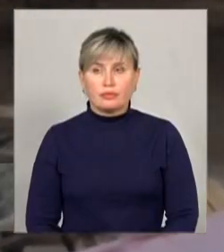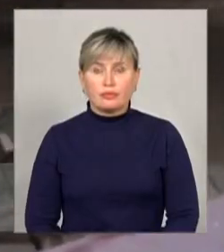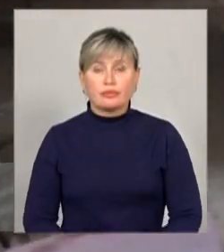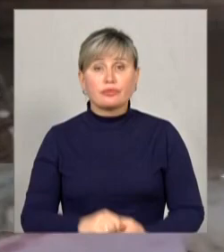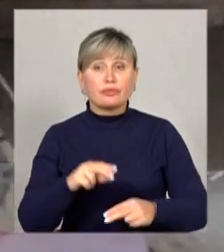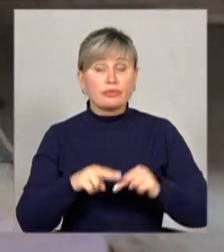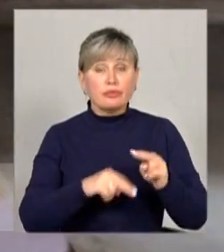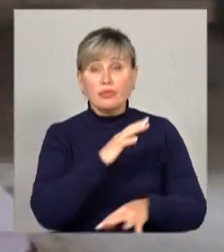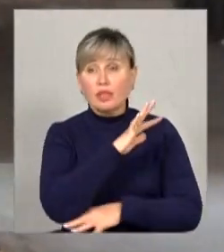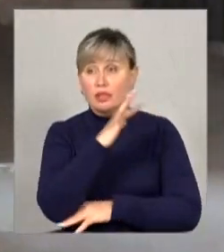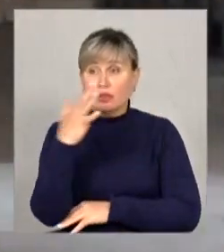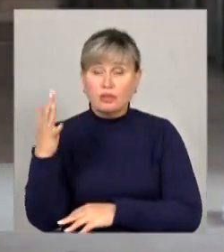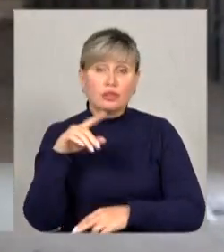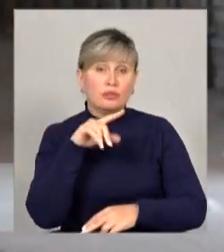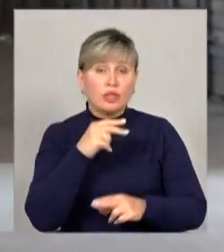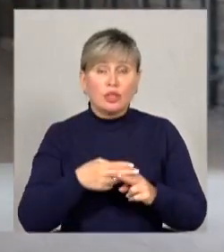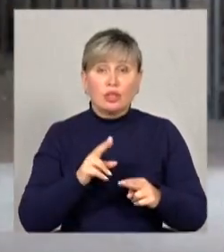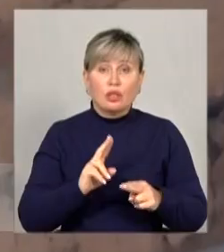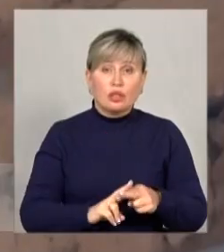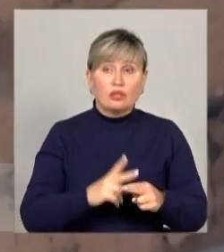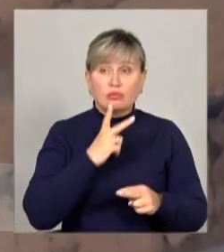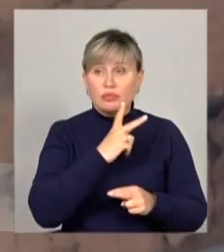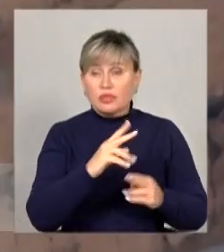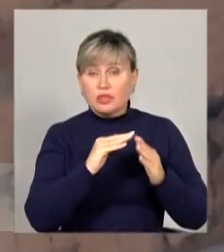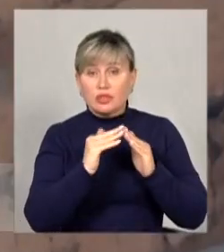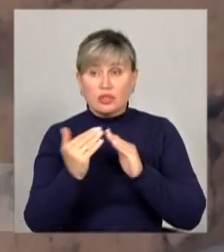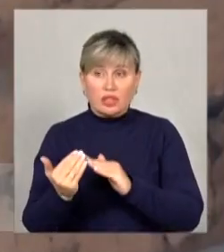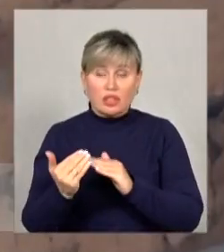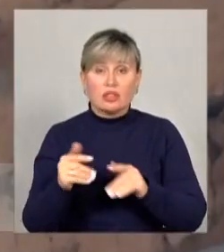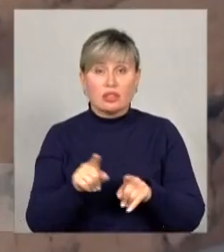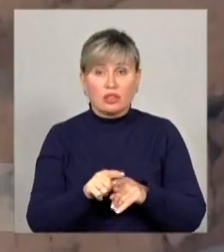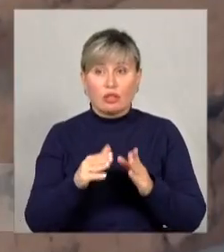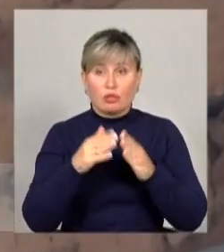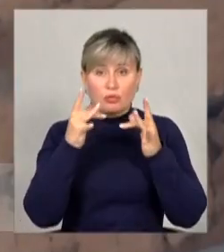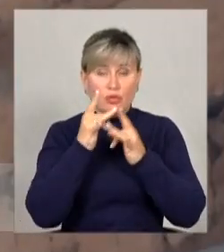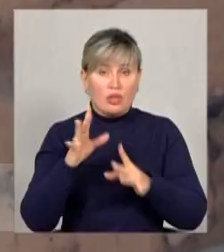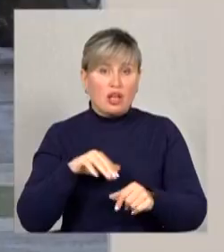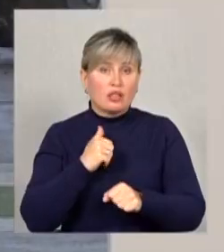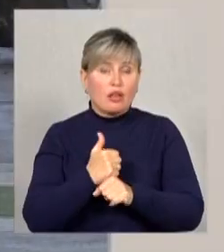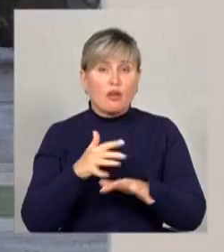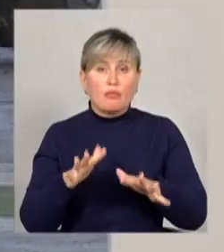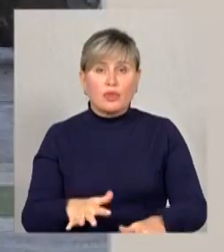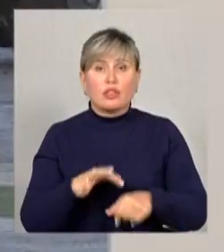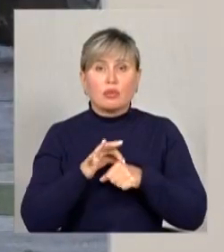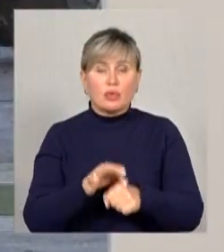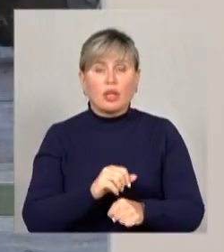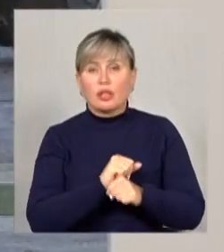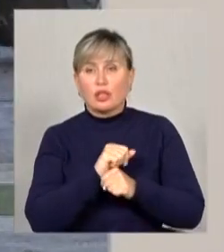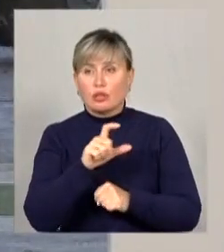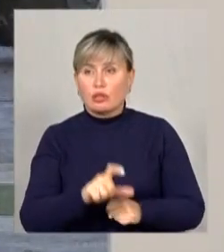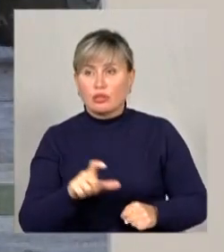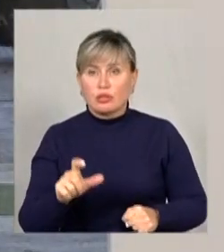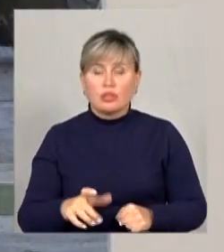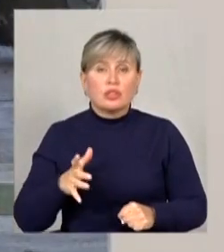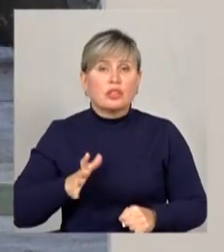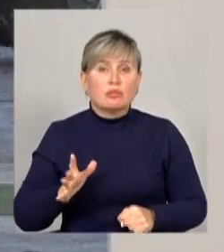Строительные леса, голые стены и птицы, которые облюбовали здание. Так сейчас выглядит дом культуры, который был основным местом проведения досуга сельчан. Они с